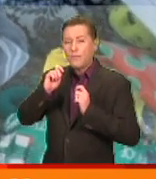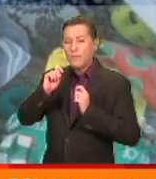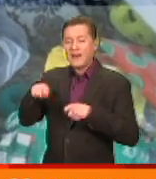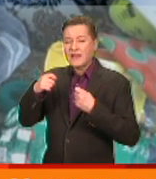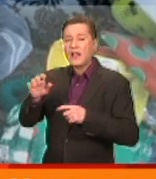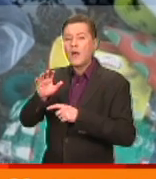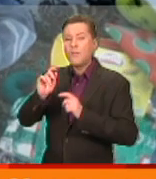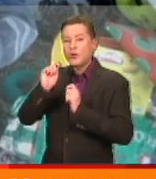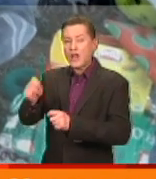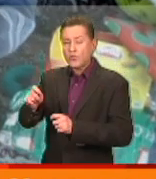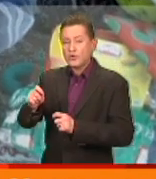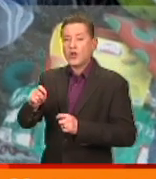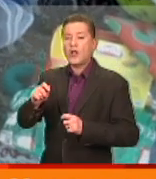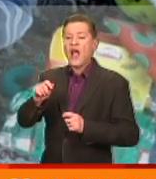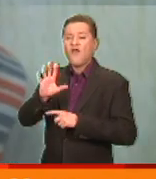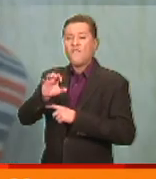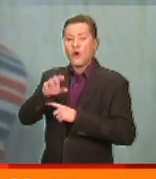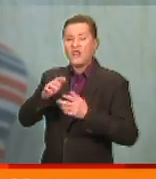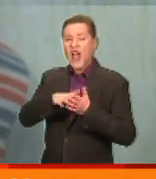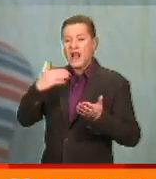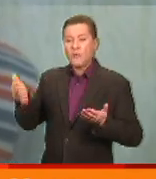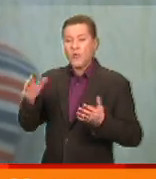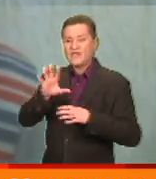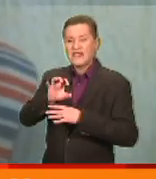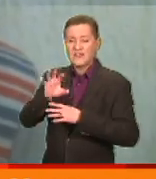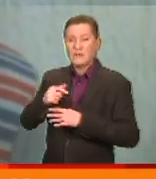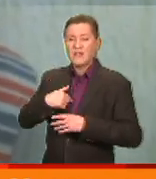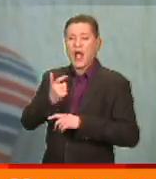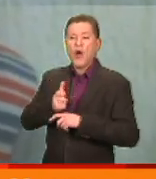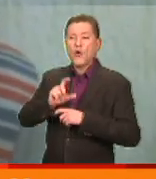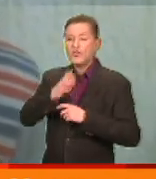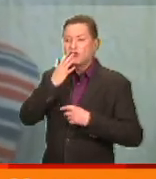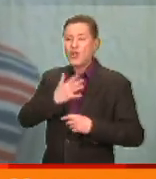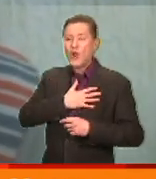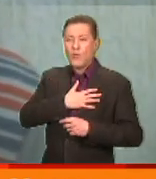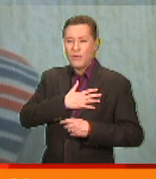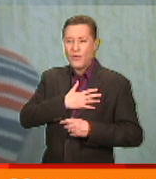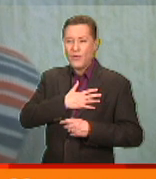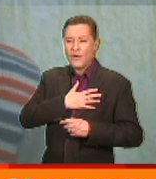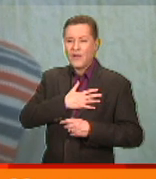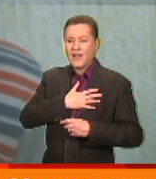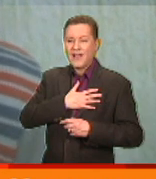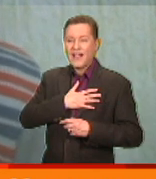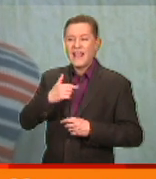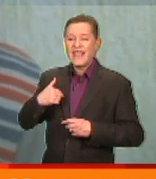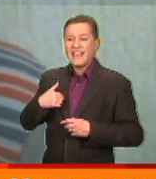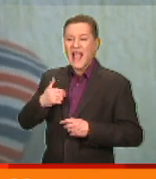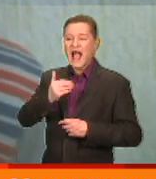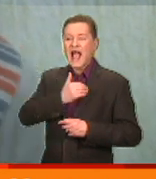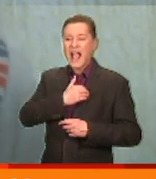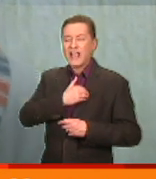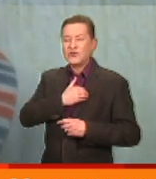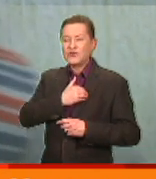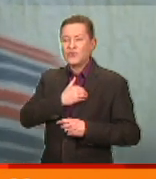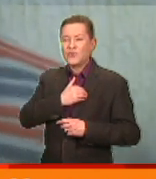життя. Я вас дуже люблю. I love you very much. Я хочу з вами